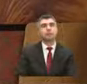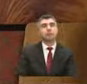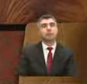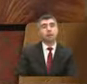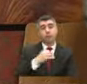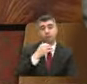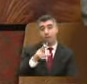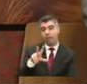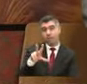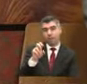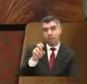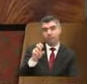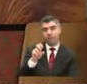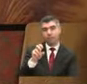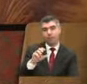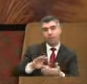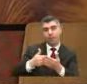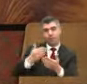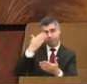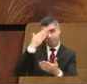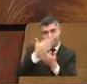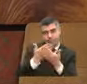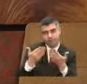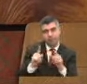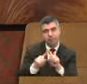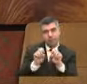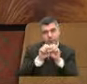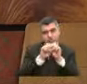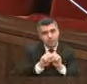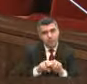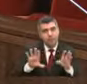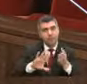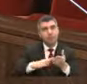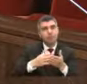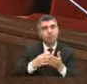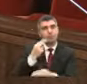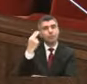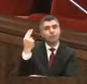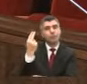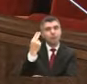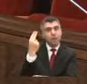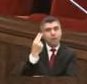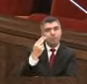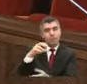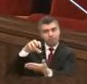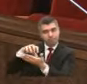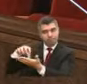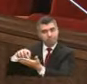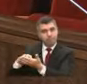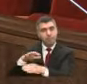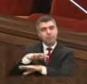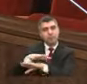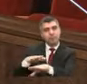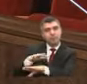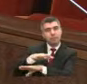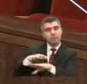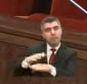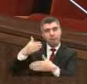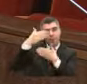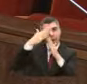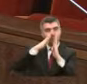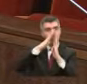توليكم الوزارة وأنتم تسهرون على تعميم هذا وتنزيل الجامعة بكل جهة المملكة.